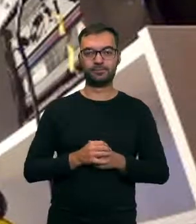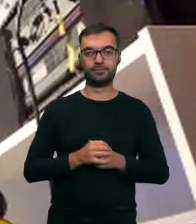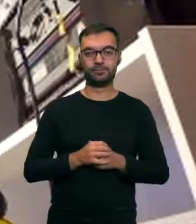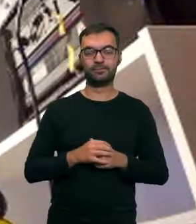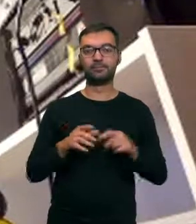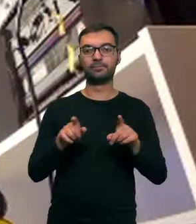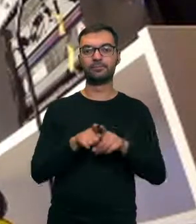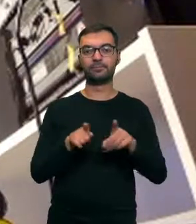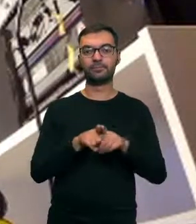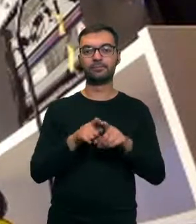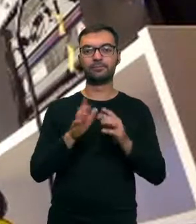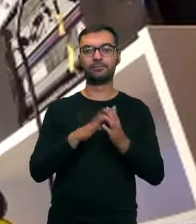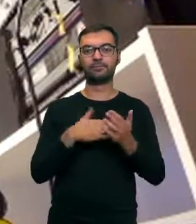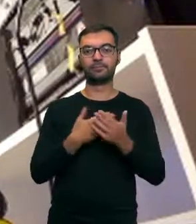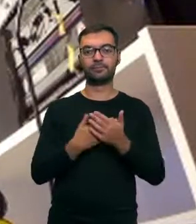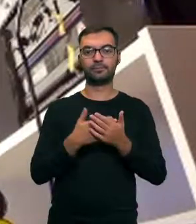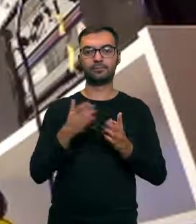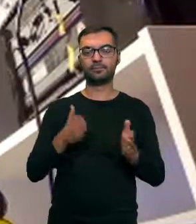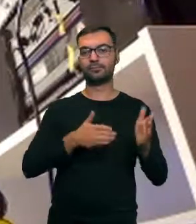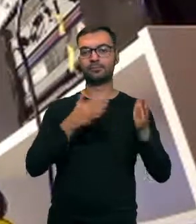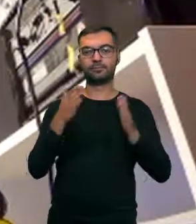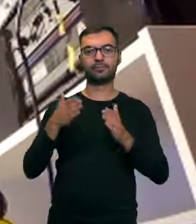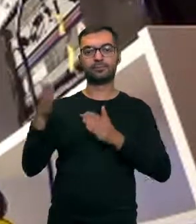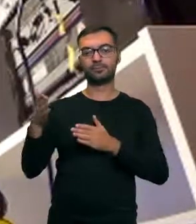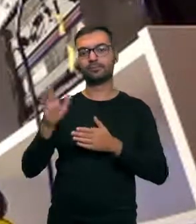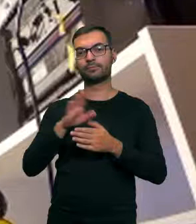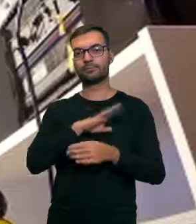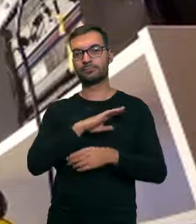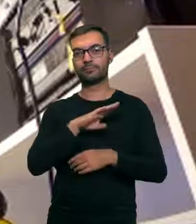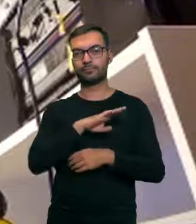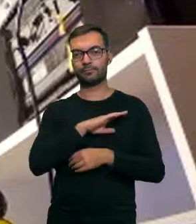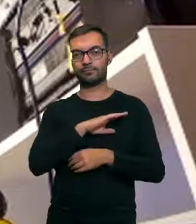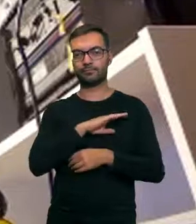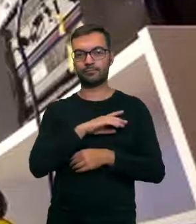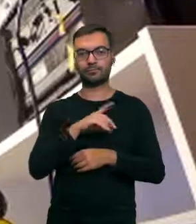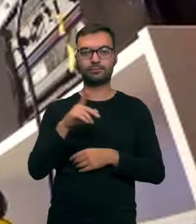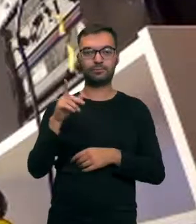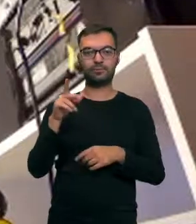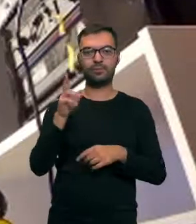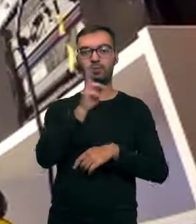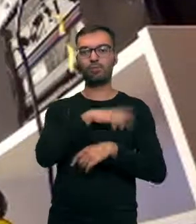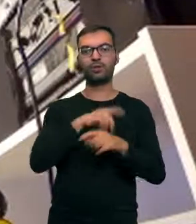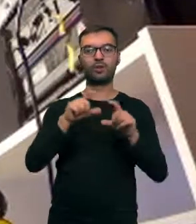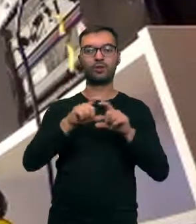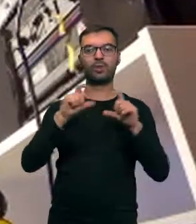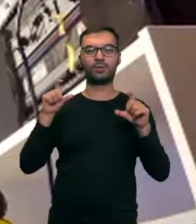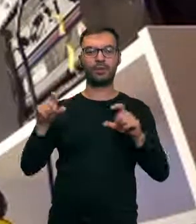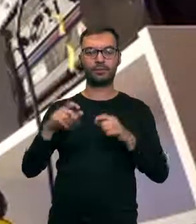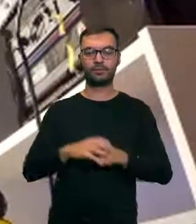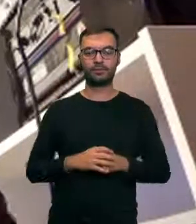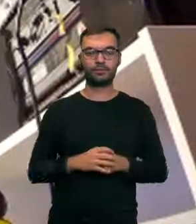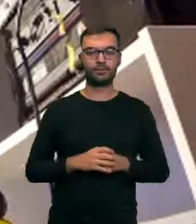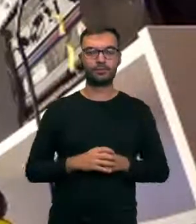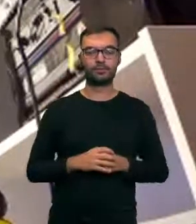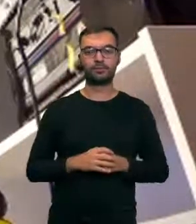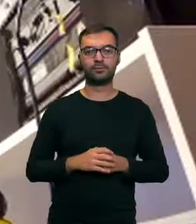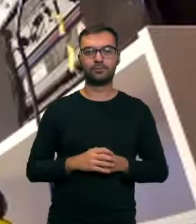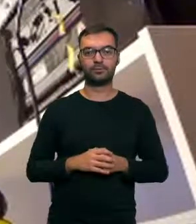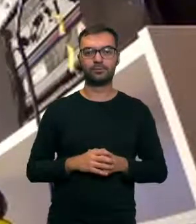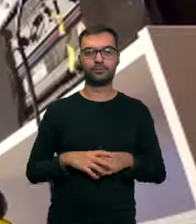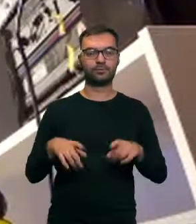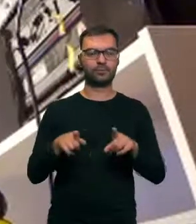A też o przykłady kolejnych śmierci na komisariatach policji, których, i też